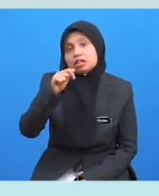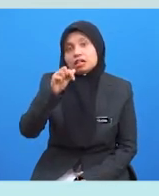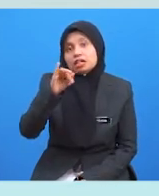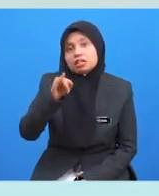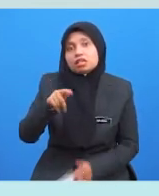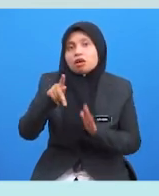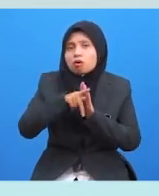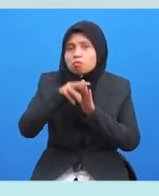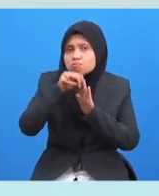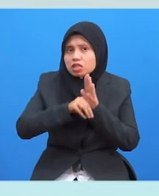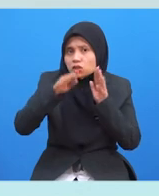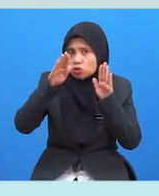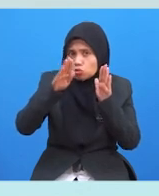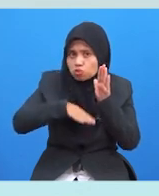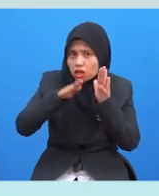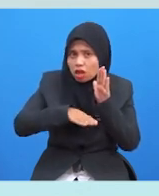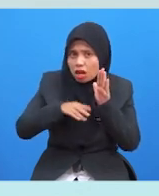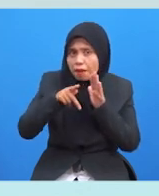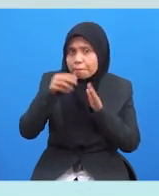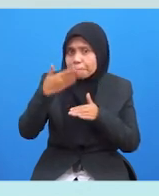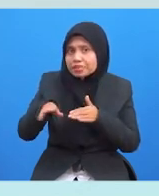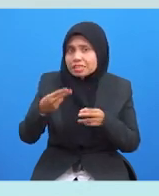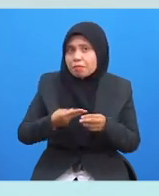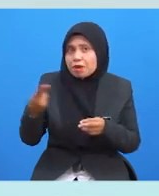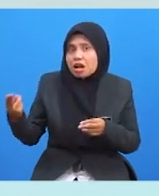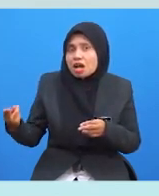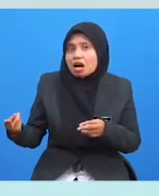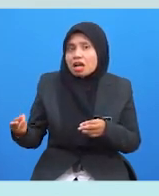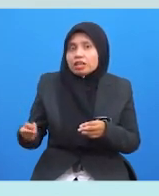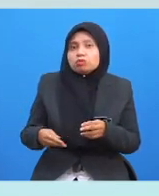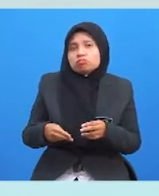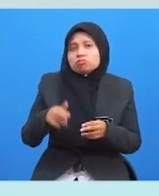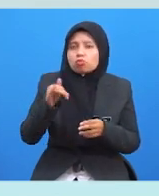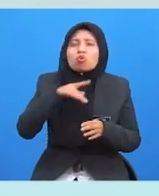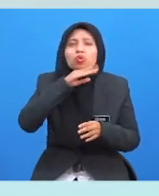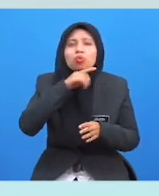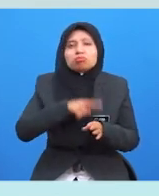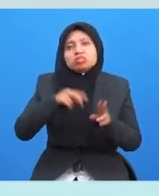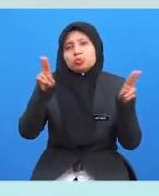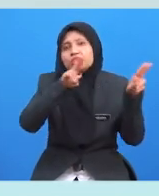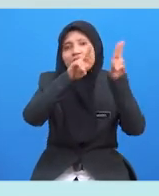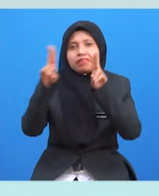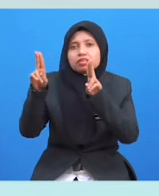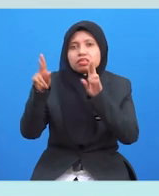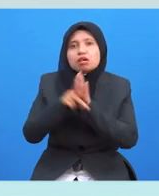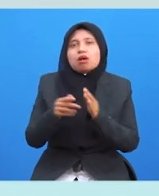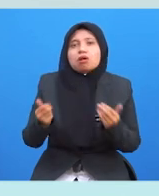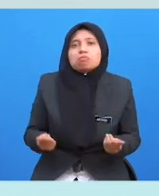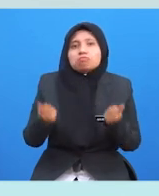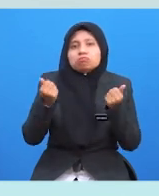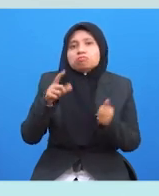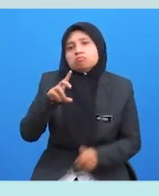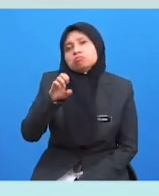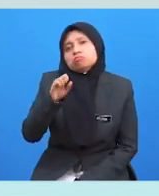ialah mengurangkan pelepasan bahan pencemar ke udara. Pengangkutan